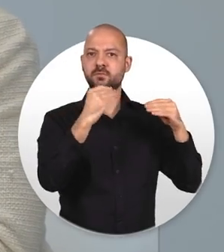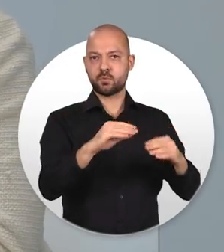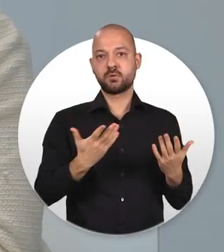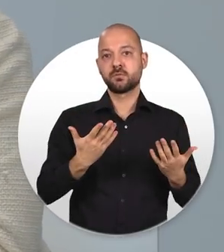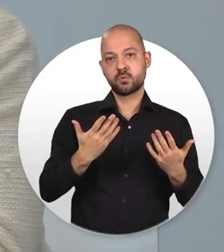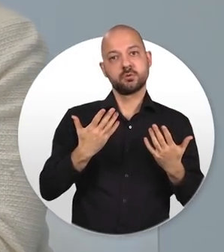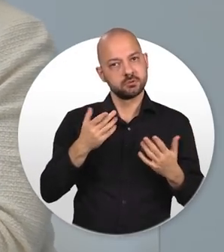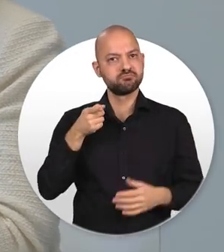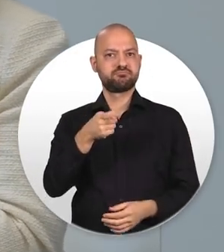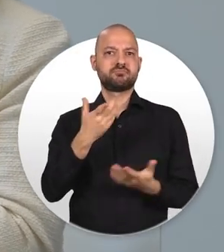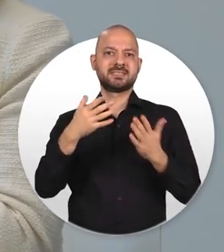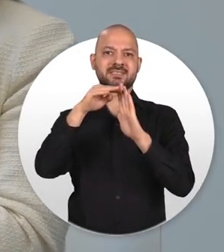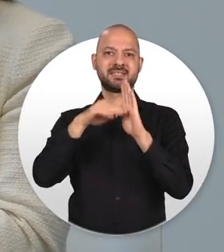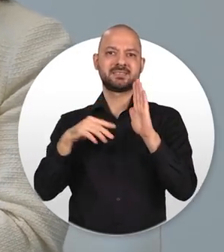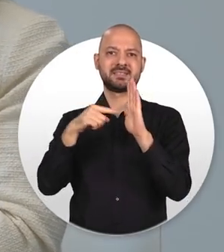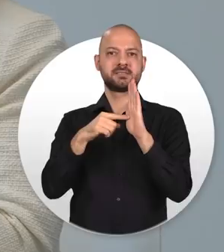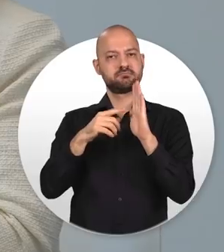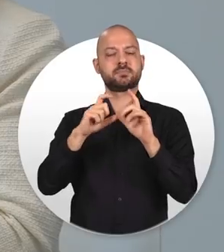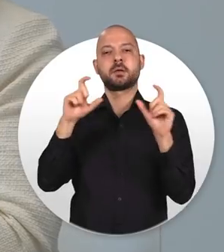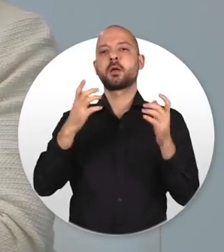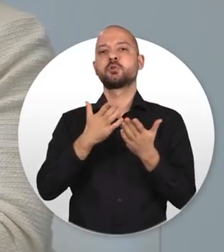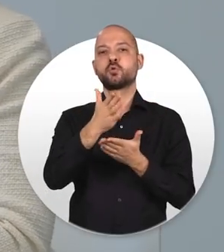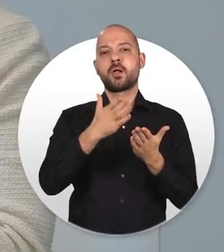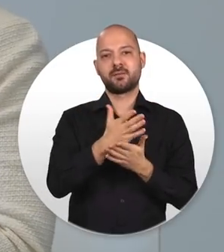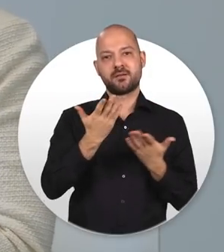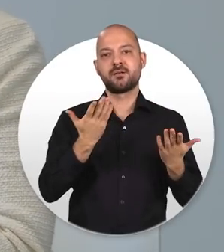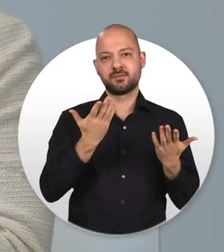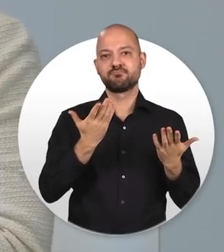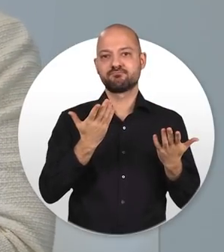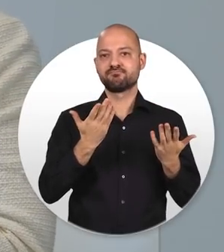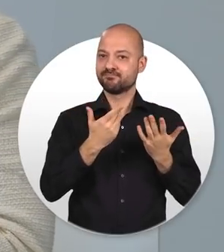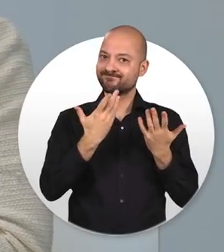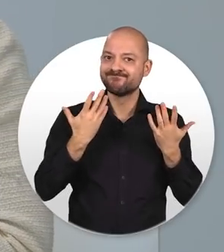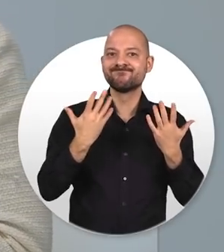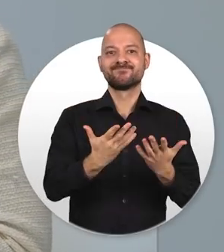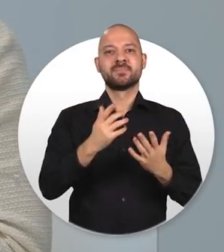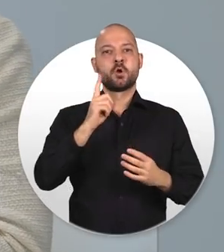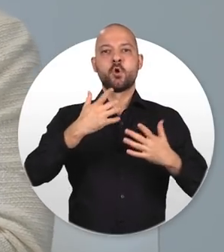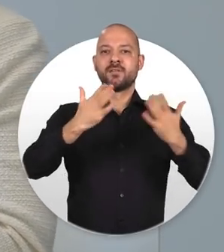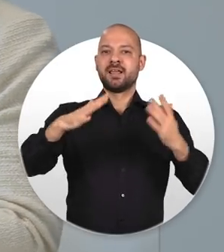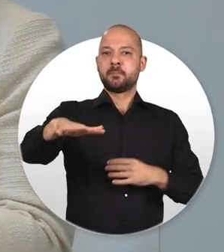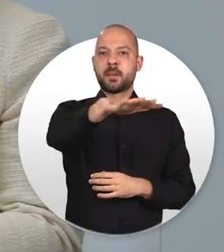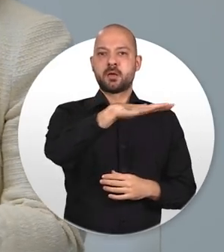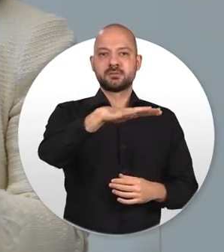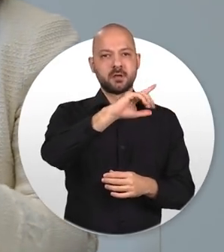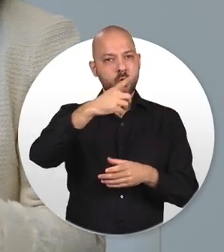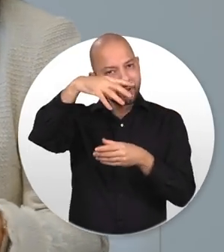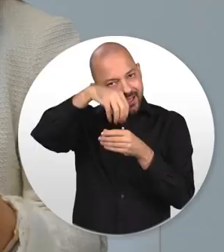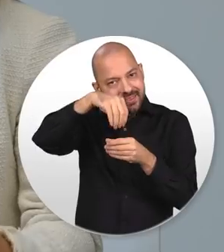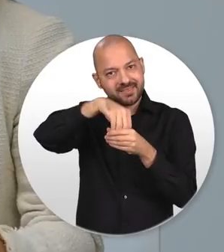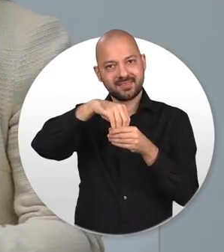Gesetz von der Accessibilität. Wir hätten gerne, dass alles accessibel ist, sowohl draußen am lieu public, wie auch